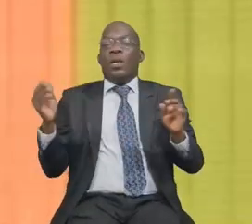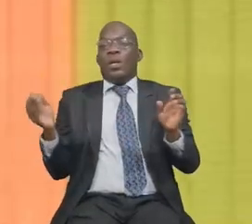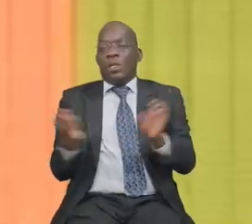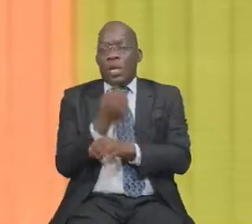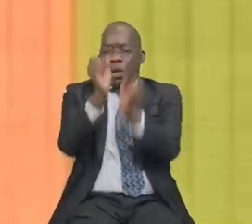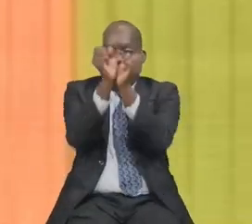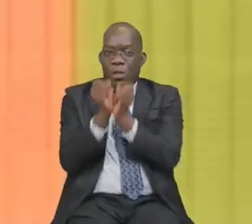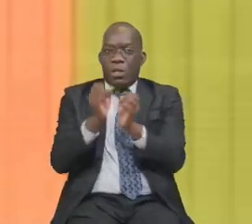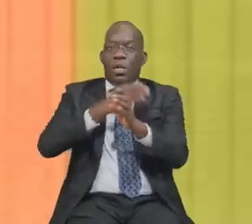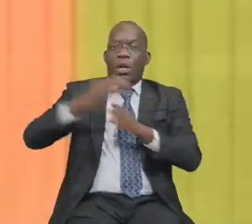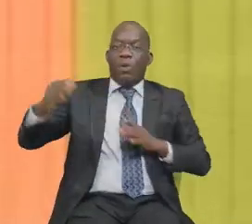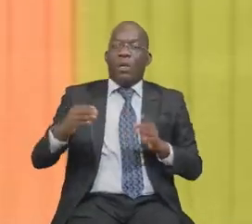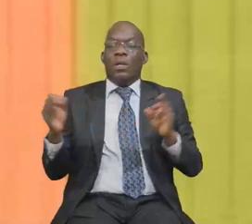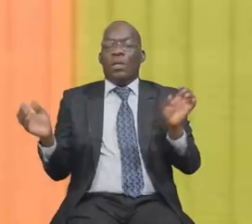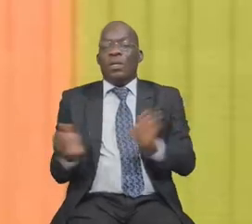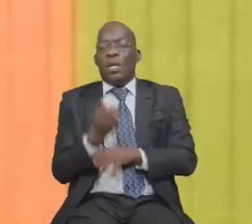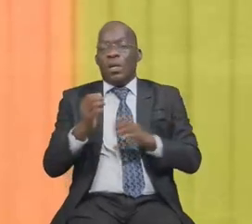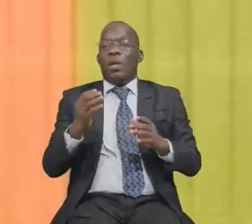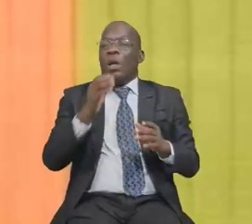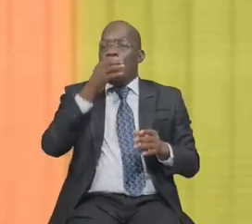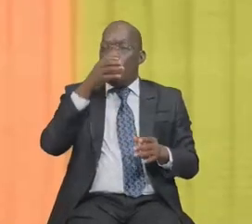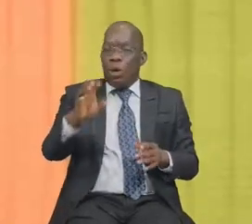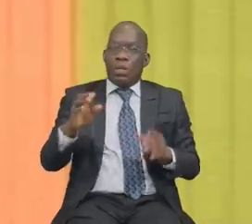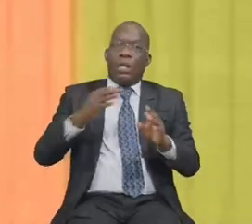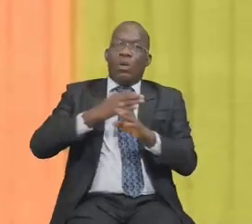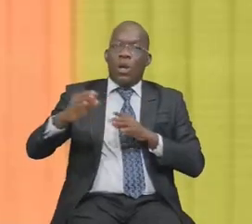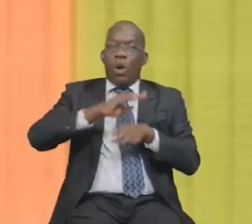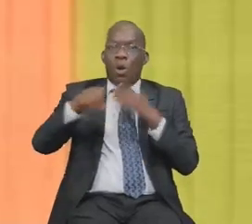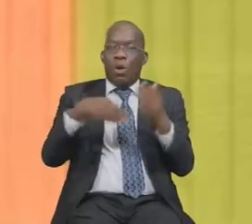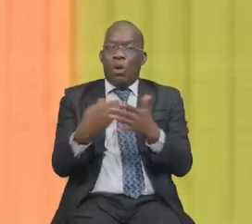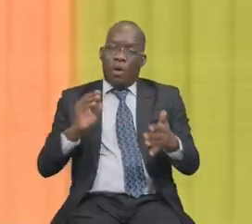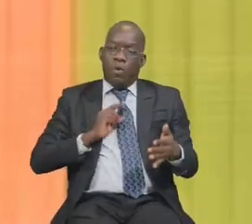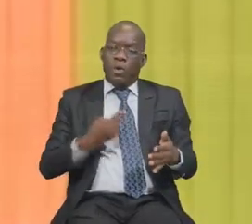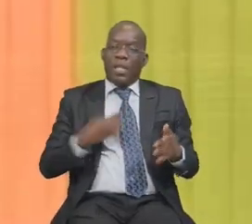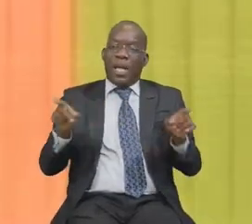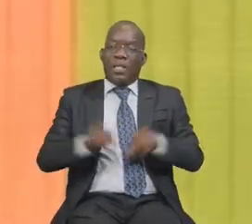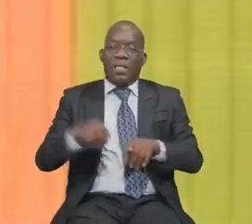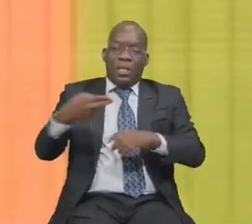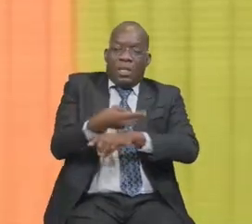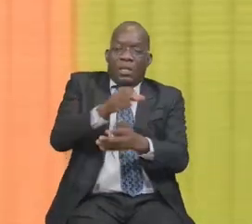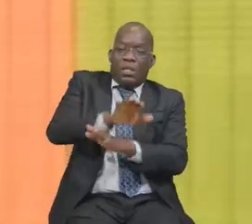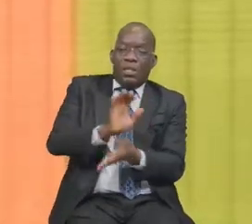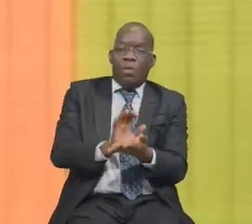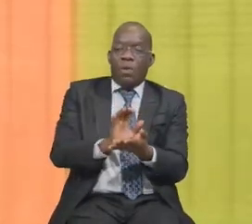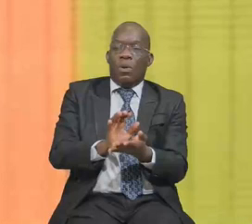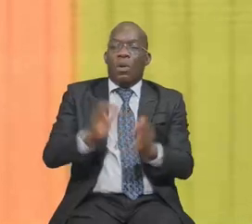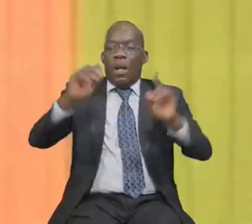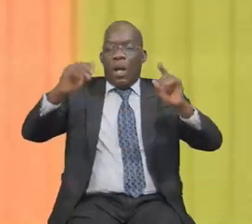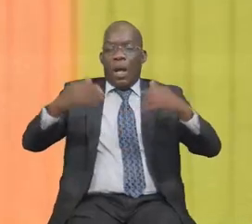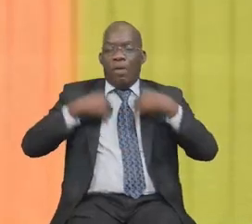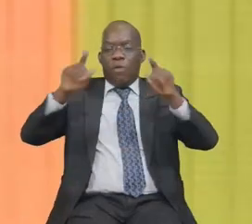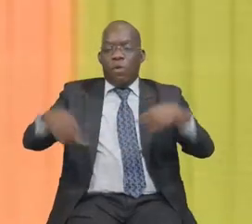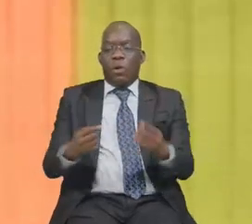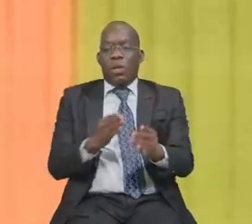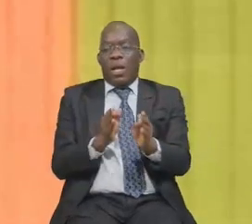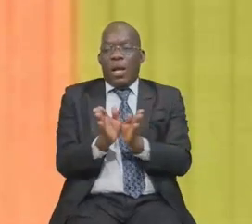il va ôter la malédiction. Nous étions tous, verset 6, Nous étions tous errants comme des brebis.